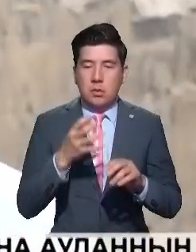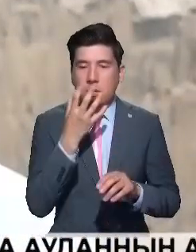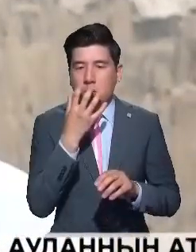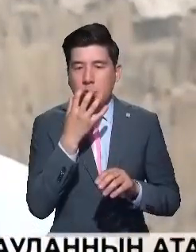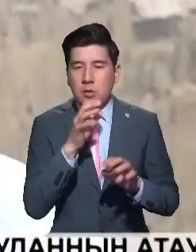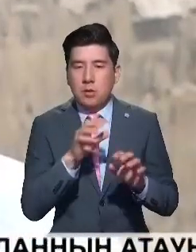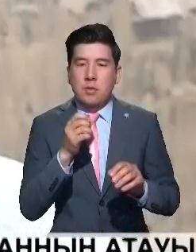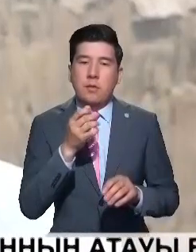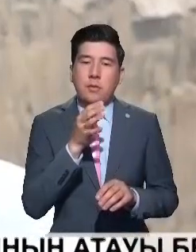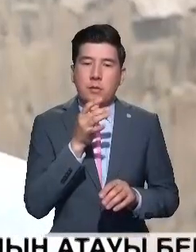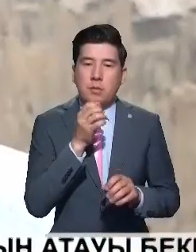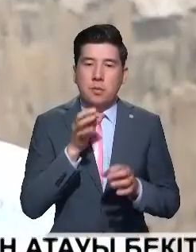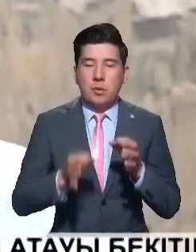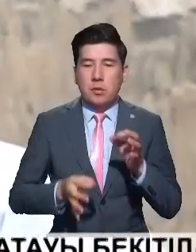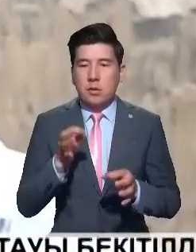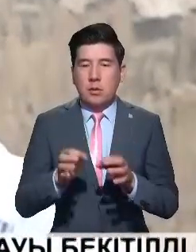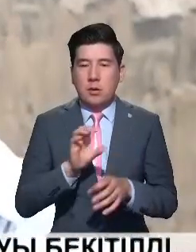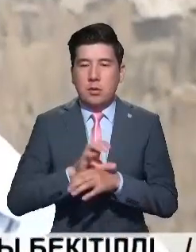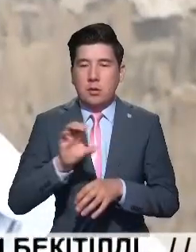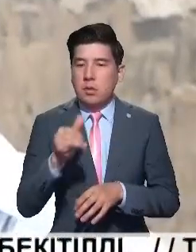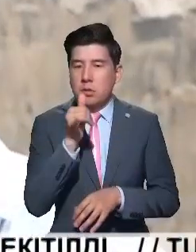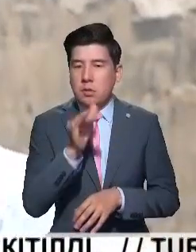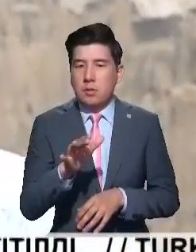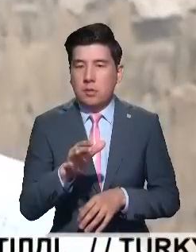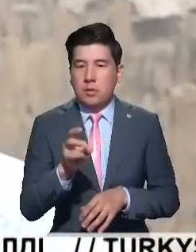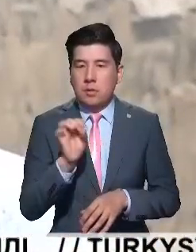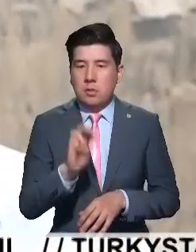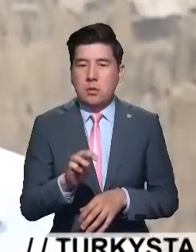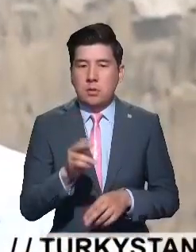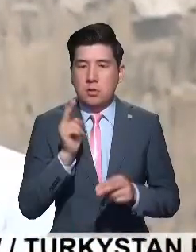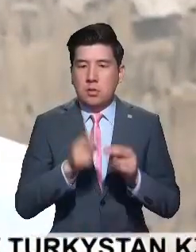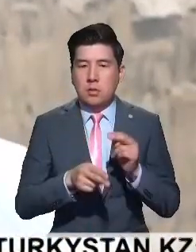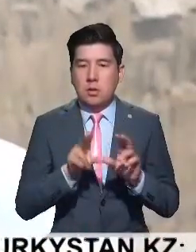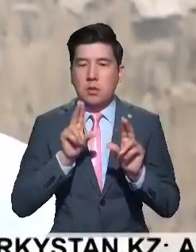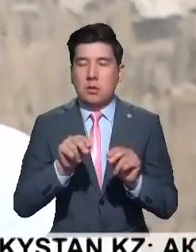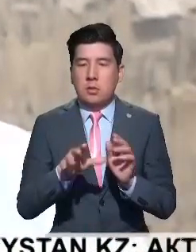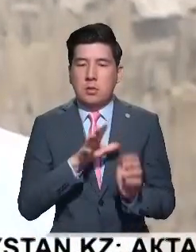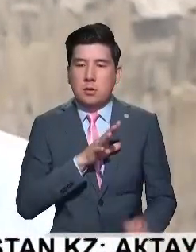тапсырмаған соң біз сотқа бердік. Сот шешімі бойынша оларға нысанның жұмысын аяқтау міндеттелді.